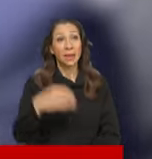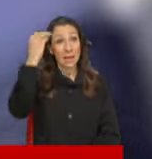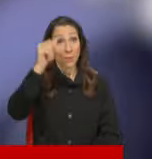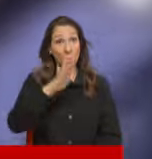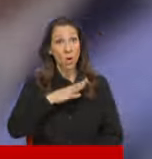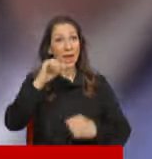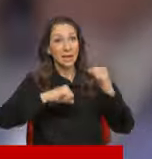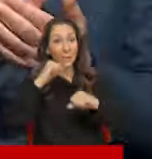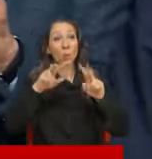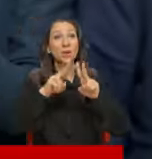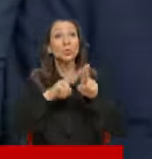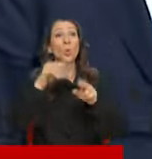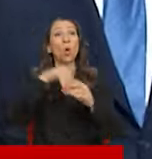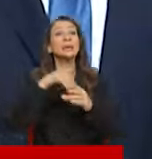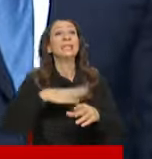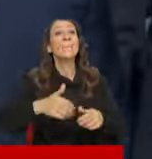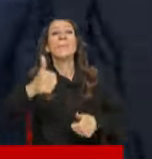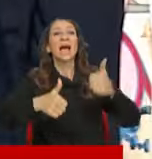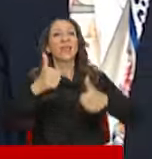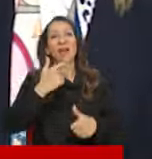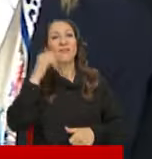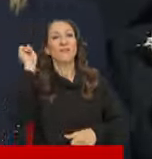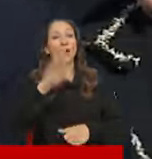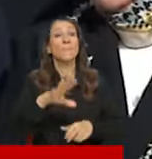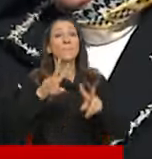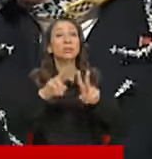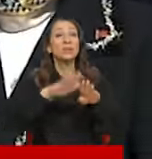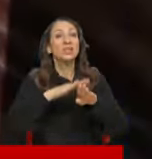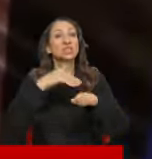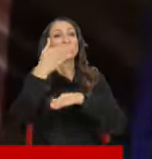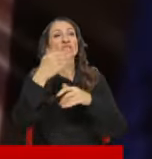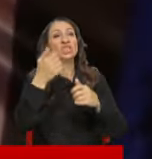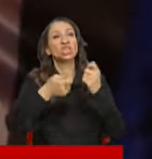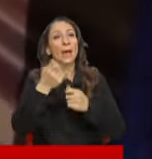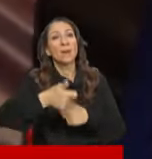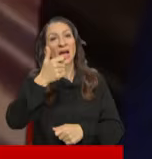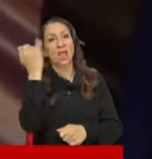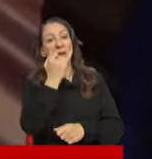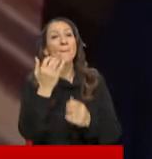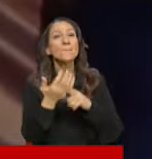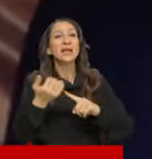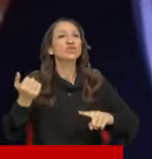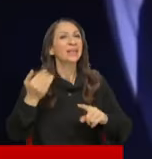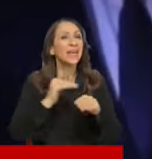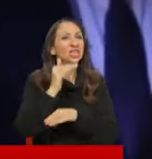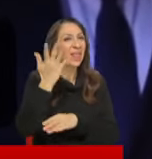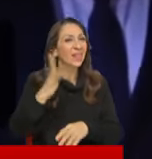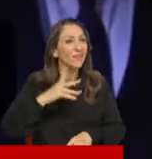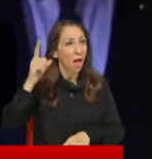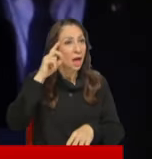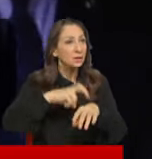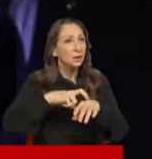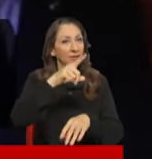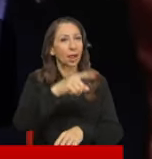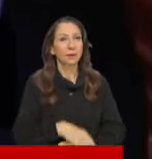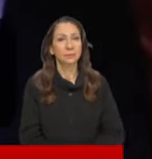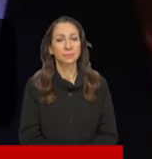adın kurum için oy isteyen bakanları hedef aldı Mansur Yavaş Dışişleri bakanını eleştirdi Belçika'da yaşanan olayları hatırlatarak